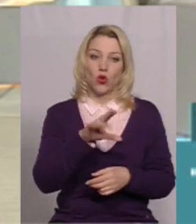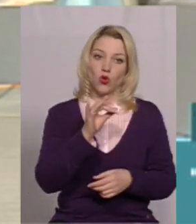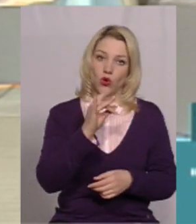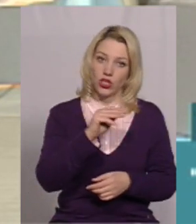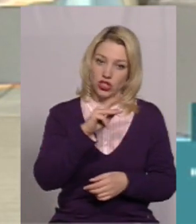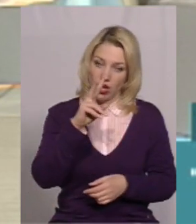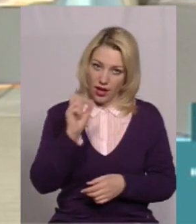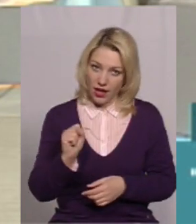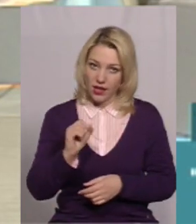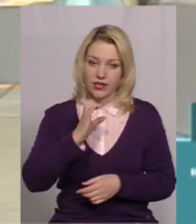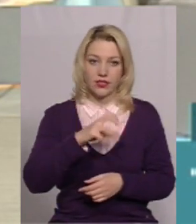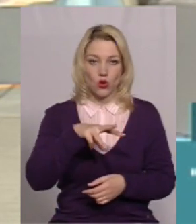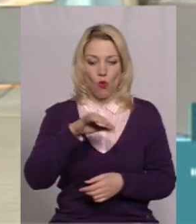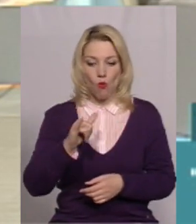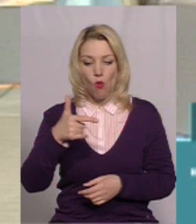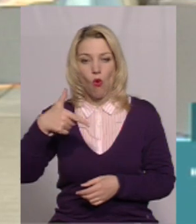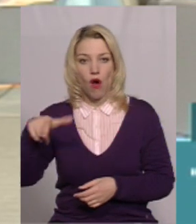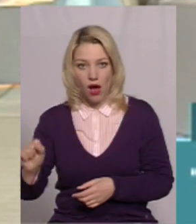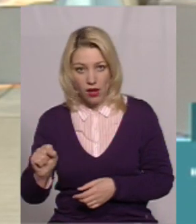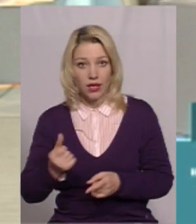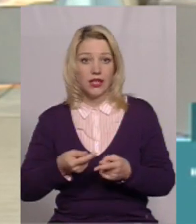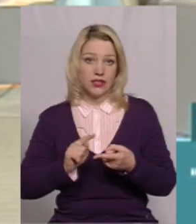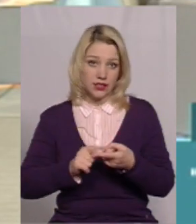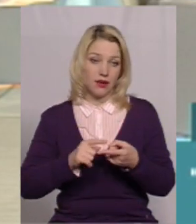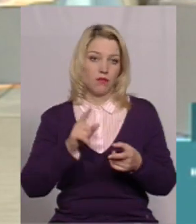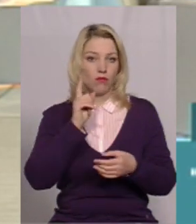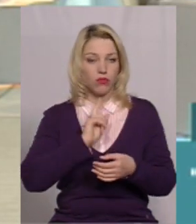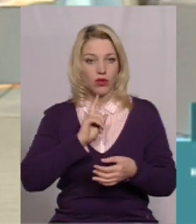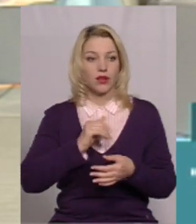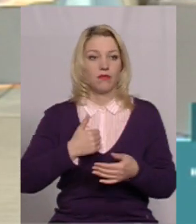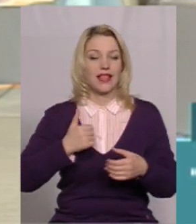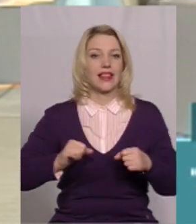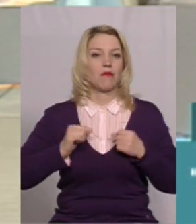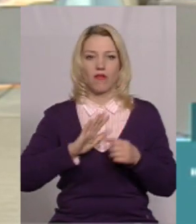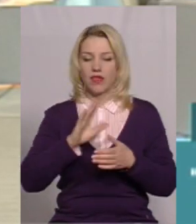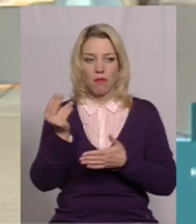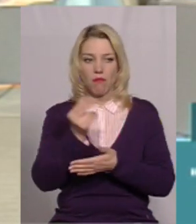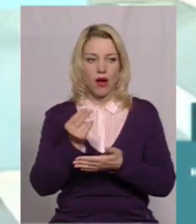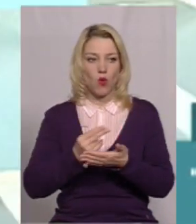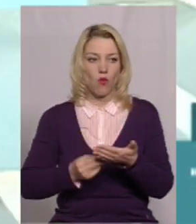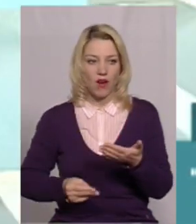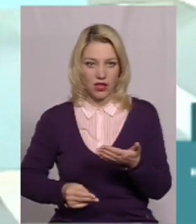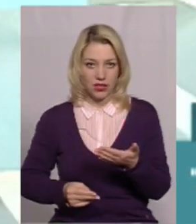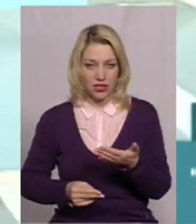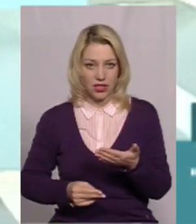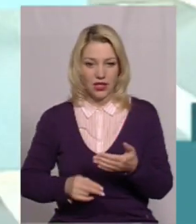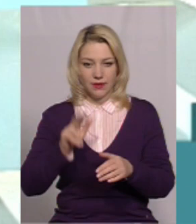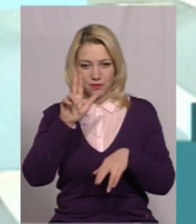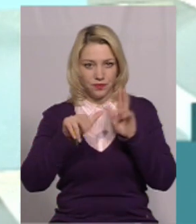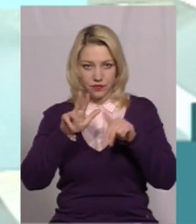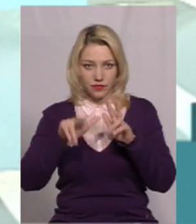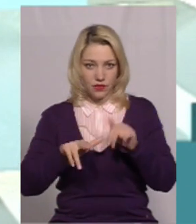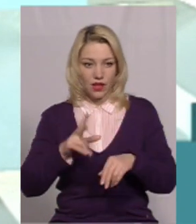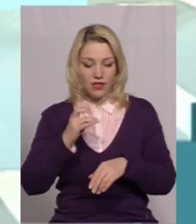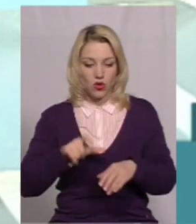так. Але, ну, по суті, ми намагаємося поки що не малювати розміткою смуги